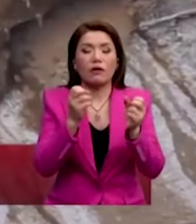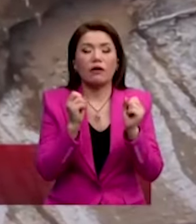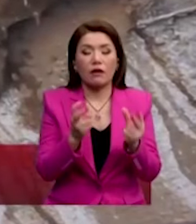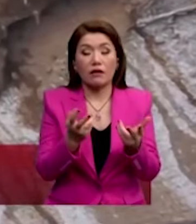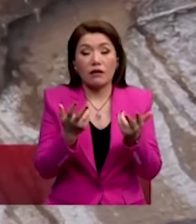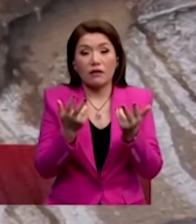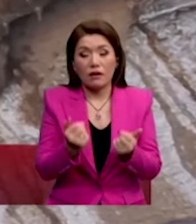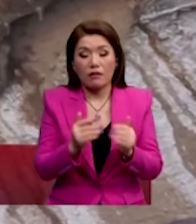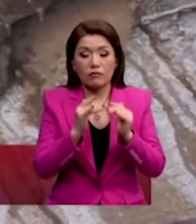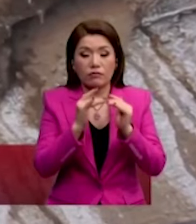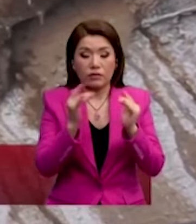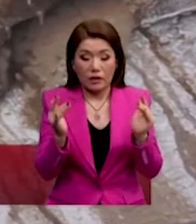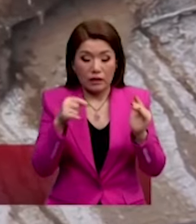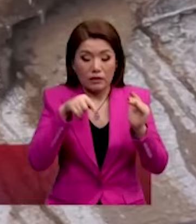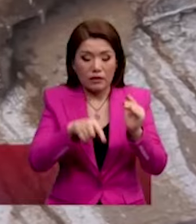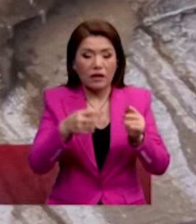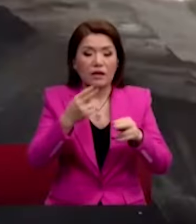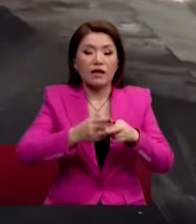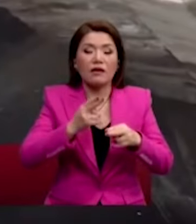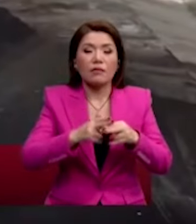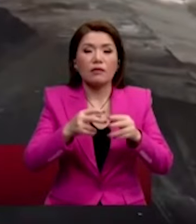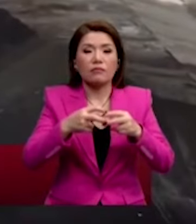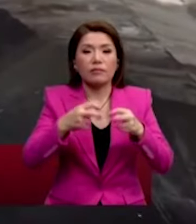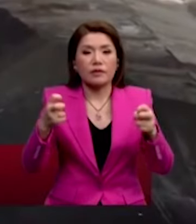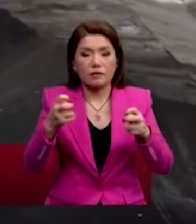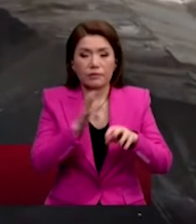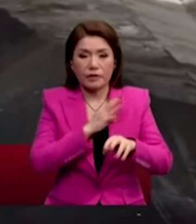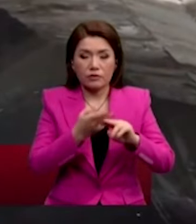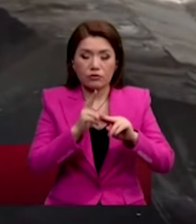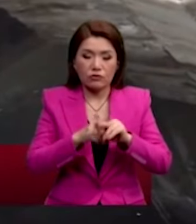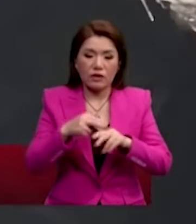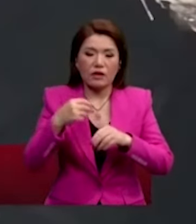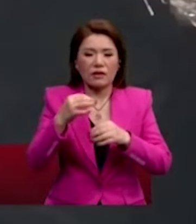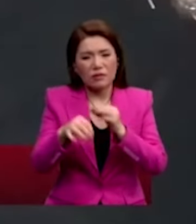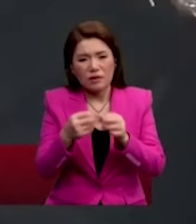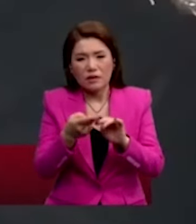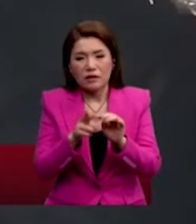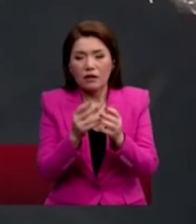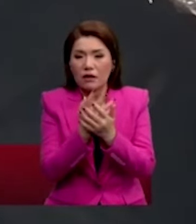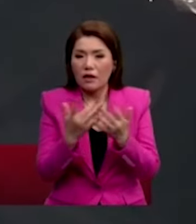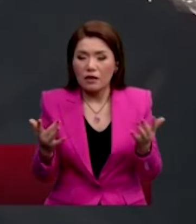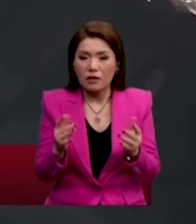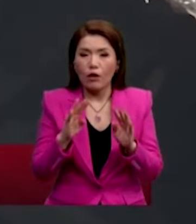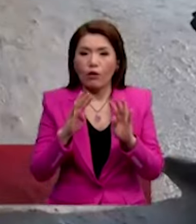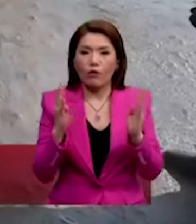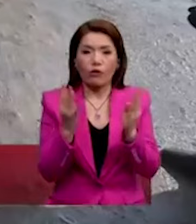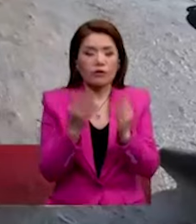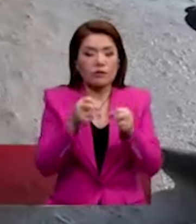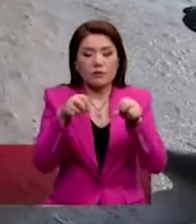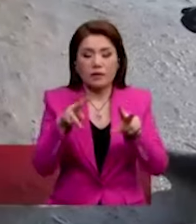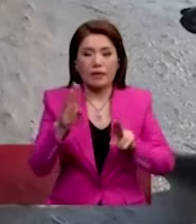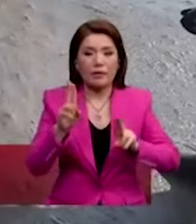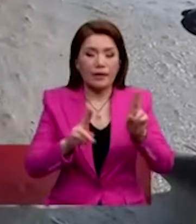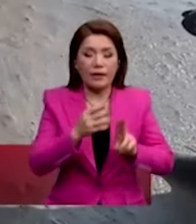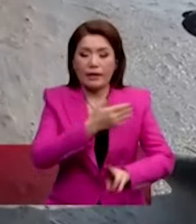Рас, өткел астынан қойылған темір тіреуіштер ажыраған, жарылған кей жер ағашпен жамалып тұр. Қабырға толы саңылау, не қоршау, не арнай белгі